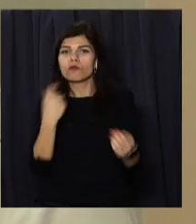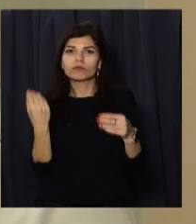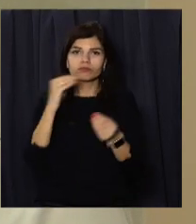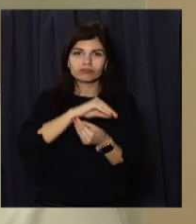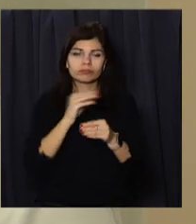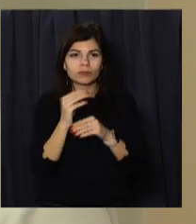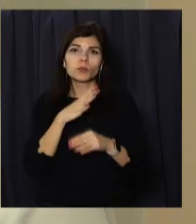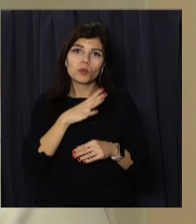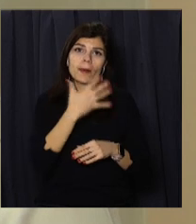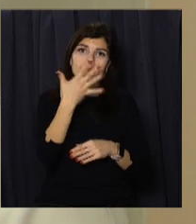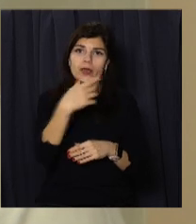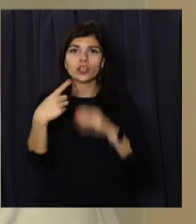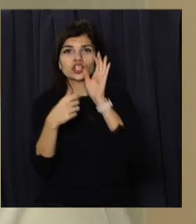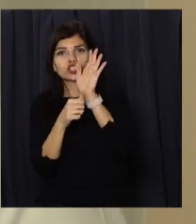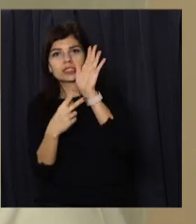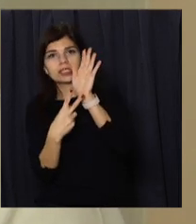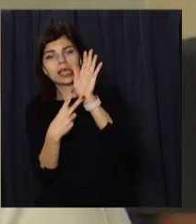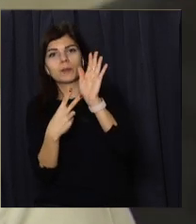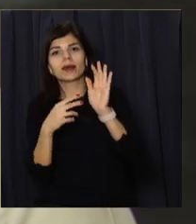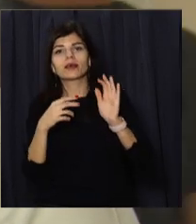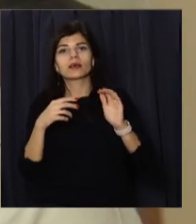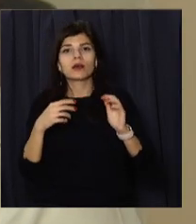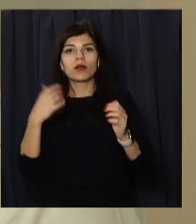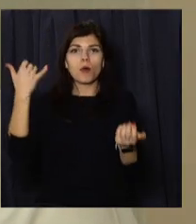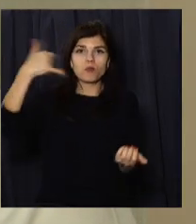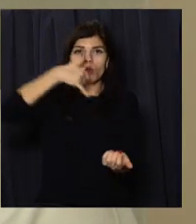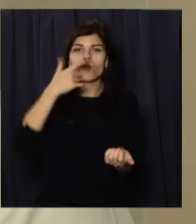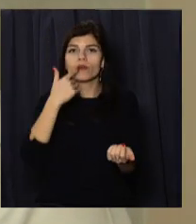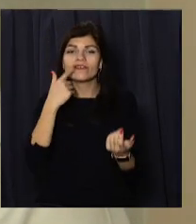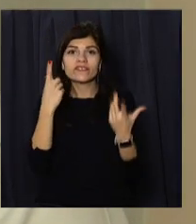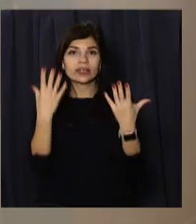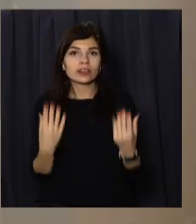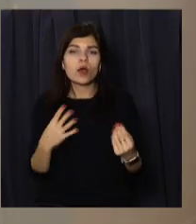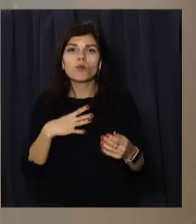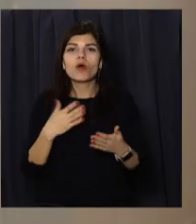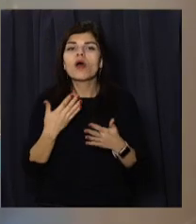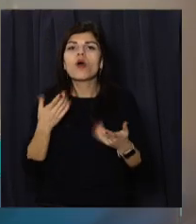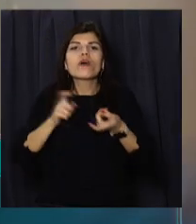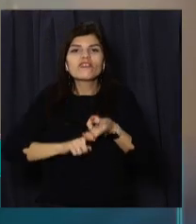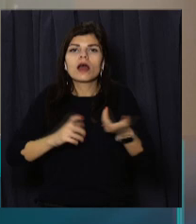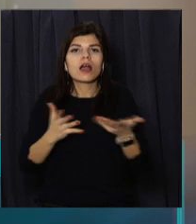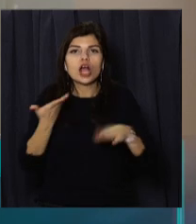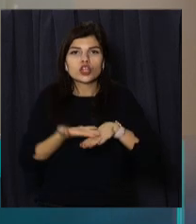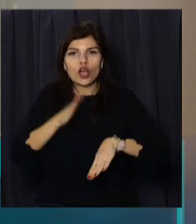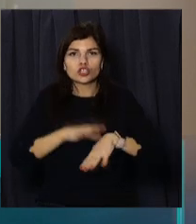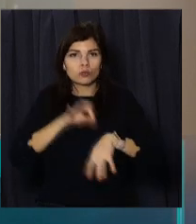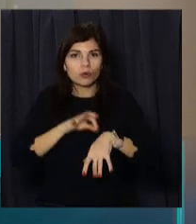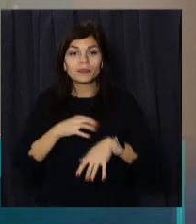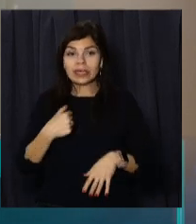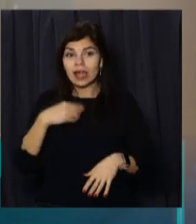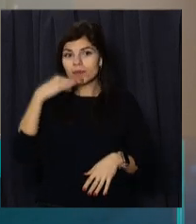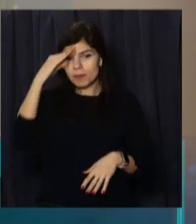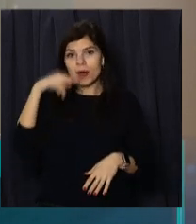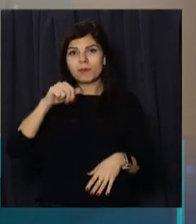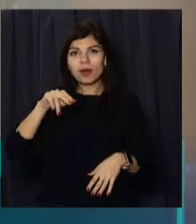5-6-7 переливань в день. В зависимости от тяжести пациентов. Я папа Тимофея, которому 3 года, мы